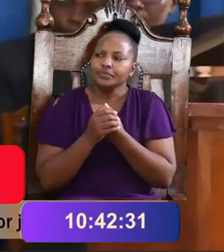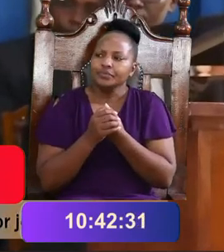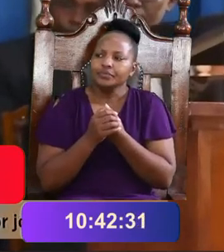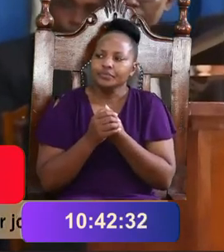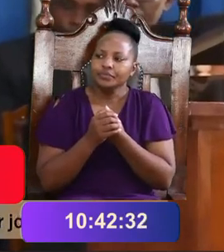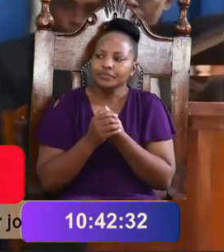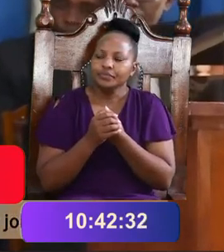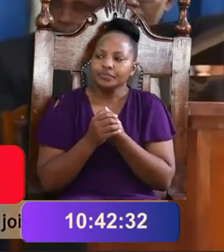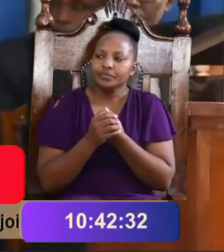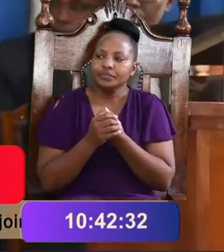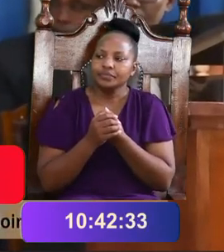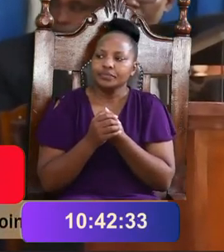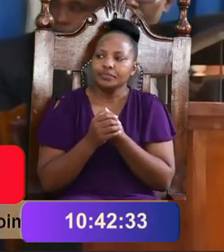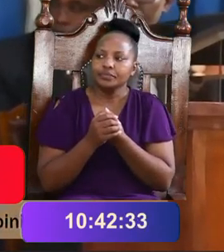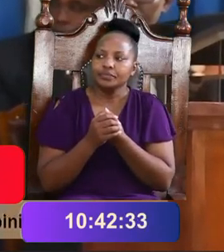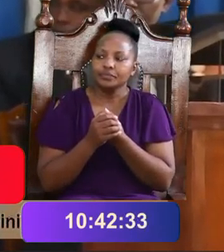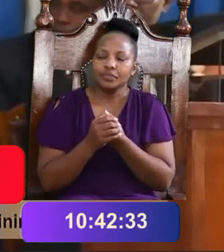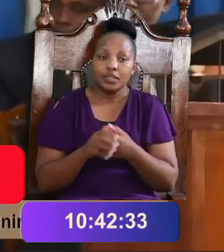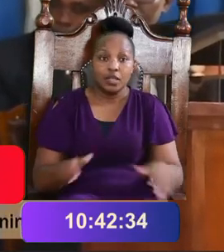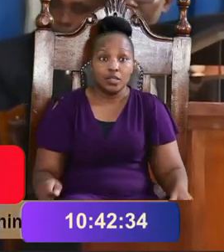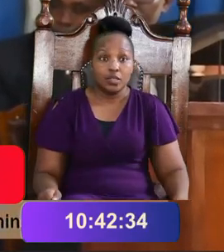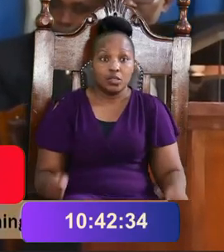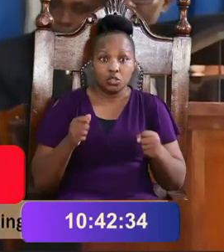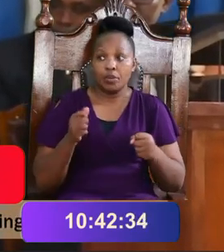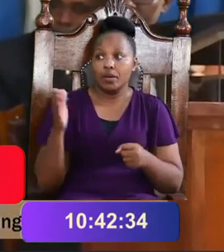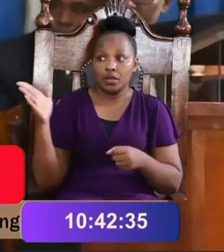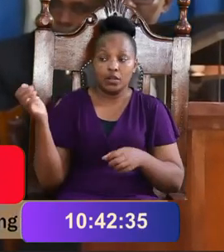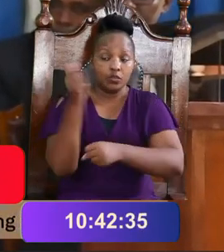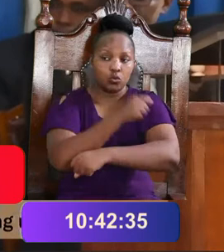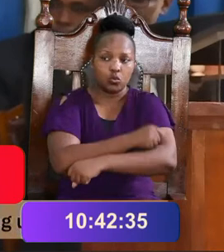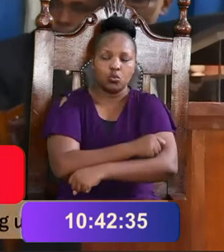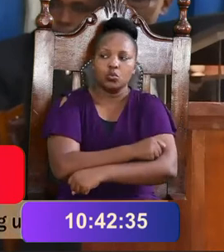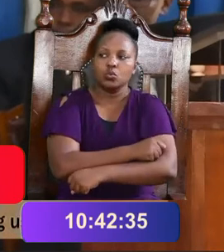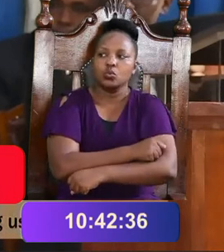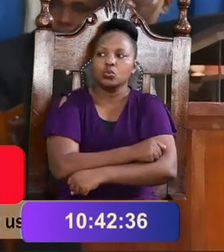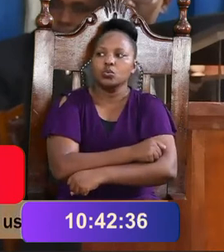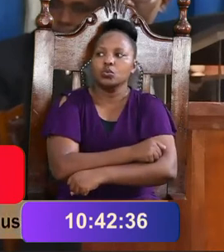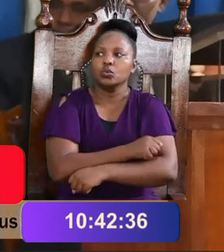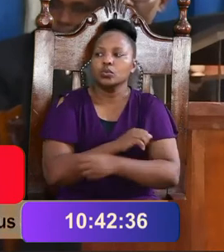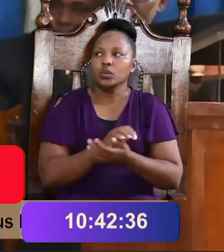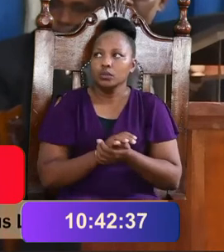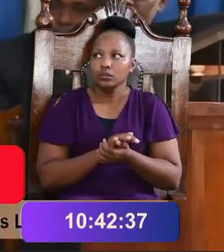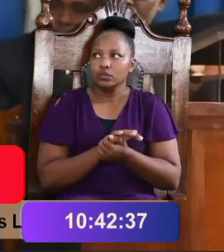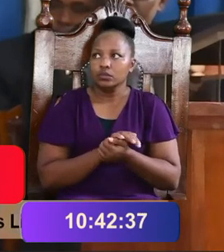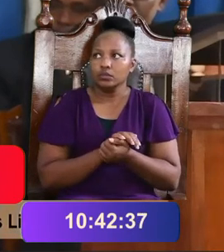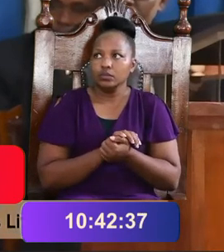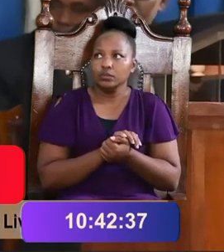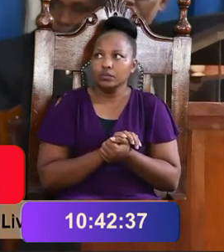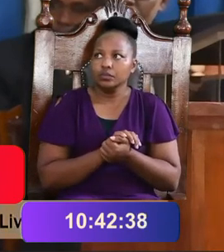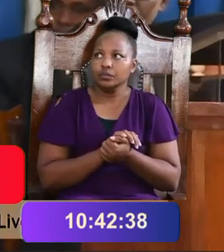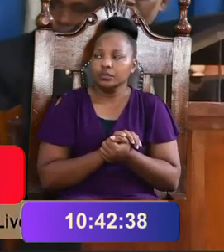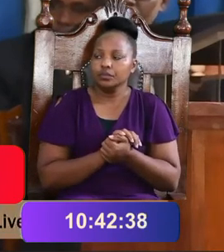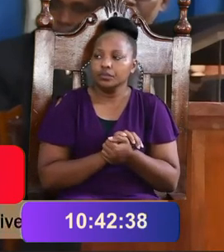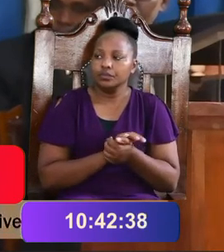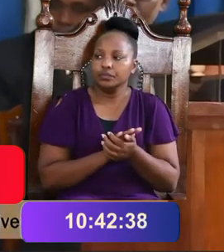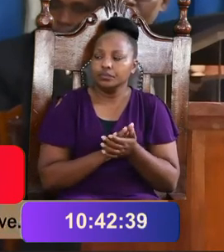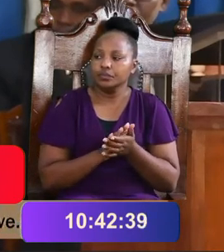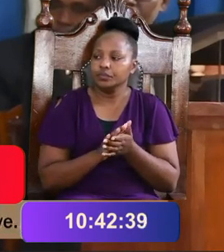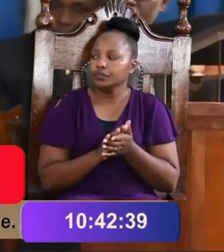Basi kwa niaba ya mwenyekiti wa academy yetu Elder David Thuku ambaye hayuko pamoja nasi siku ya